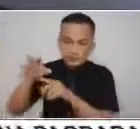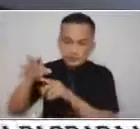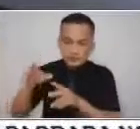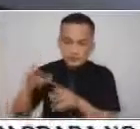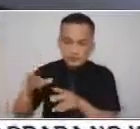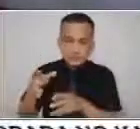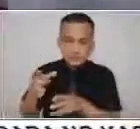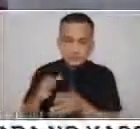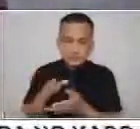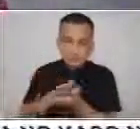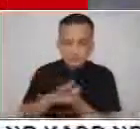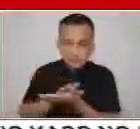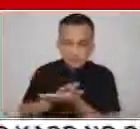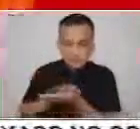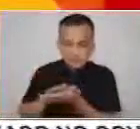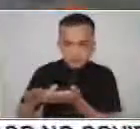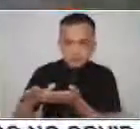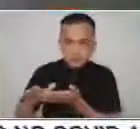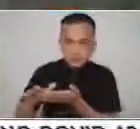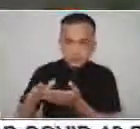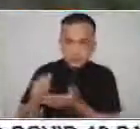shine, Kenneth!